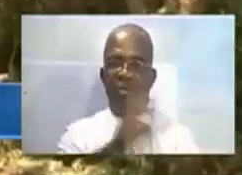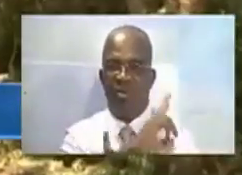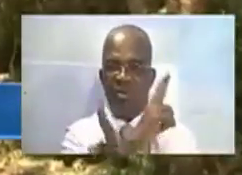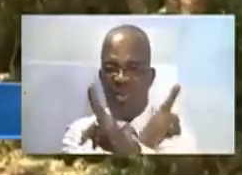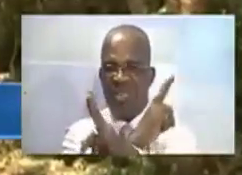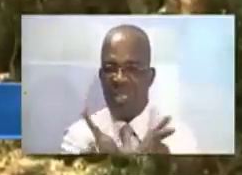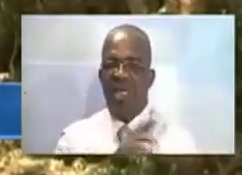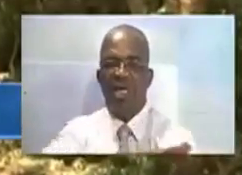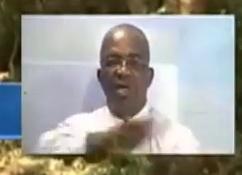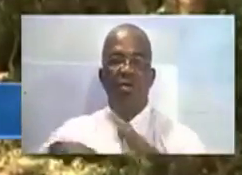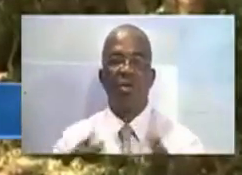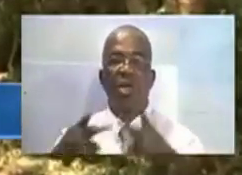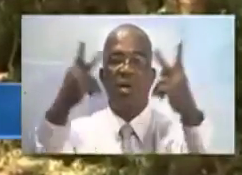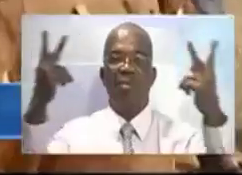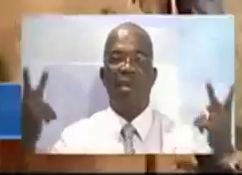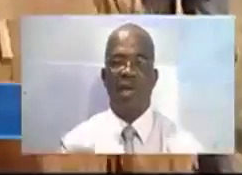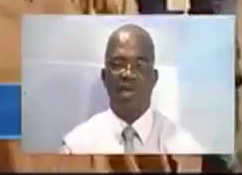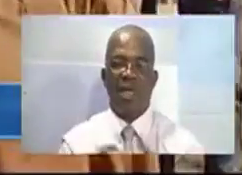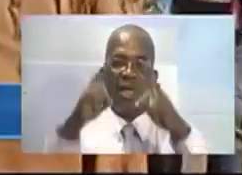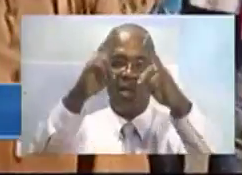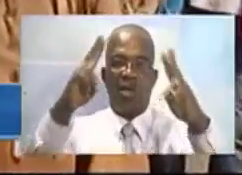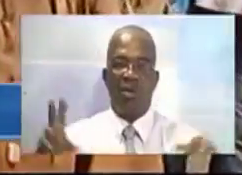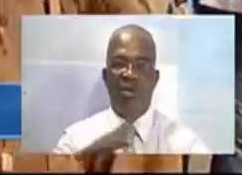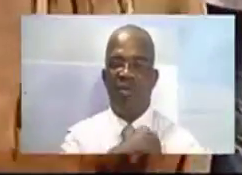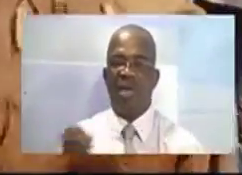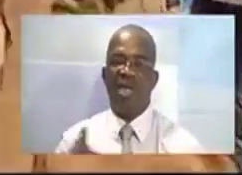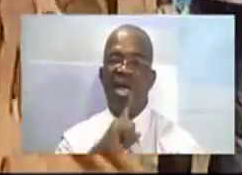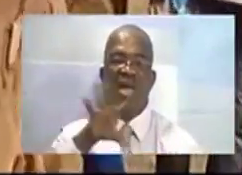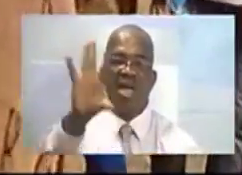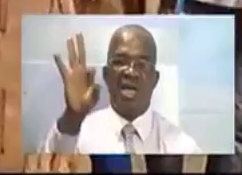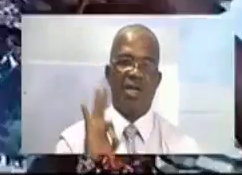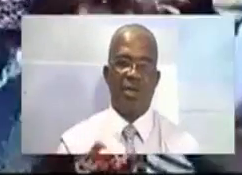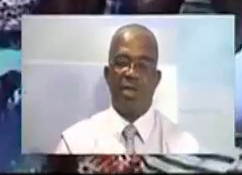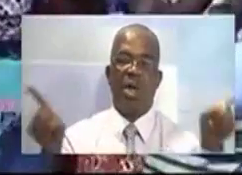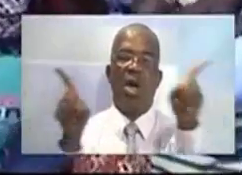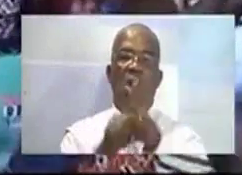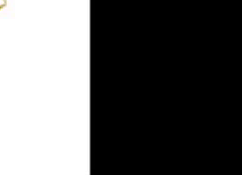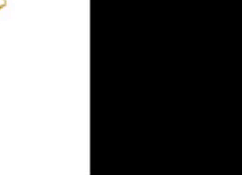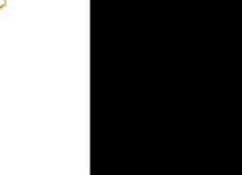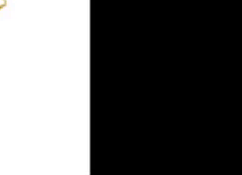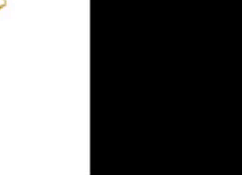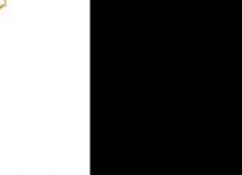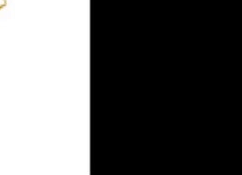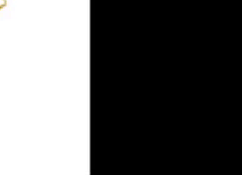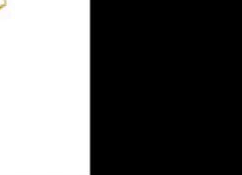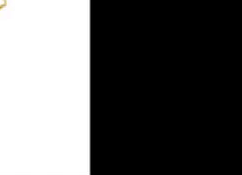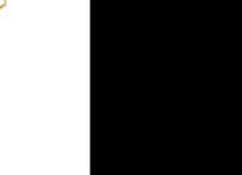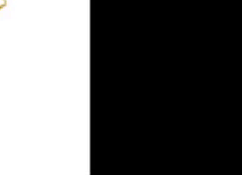préservation de ces parcs. Le village de Dongresso est choisi comme le lauréat cette année.